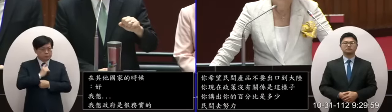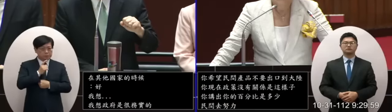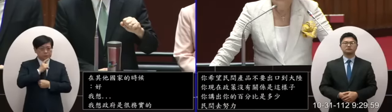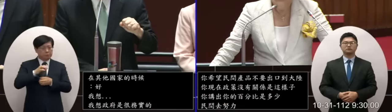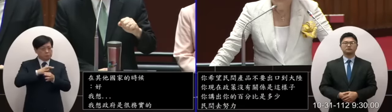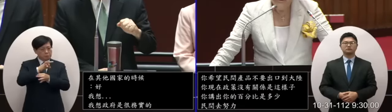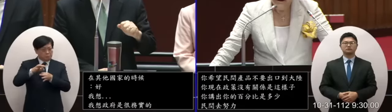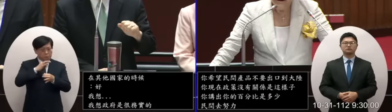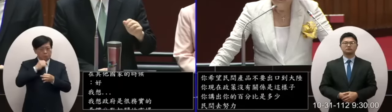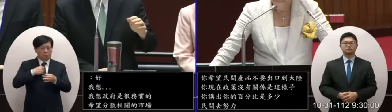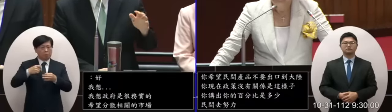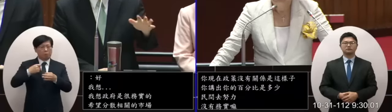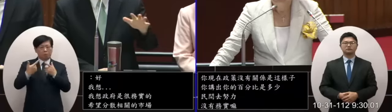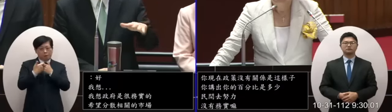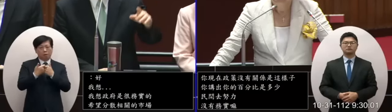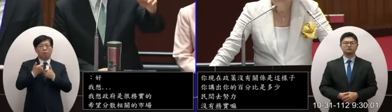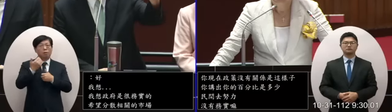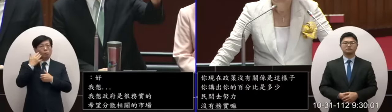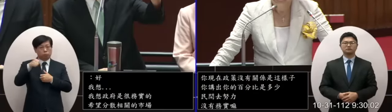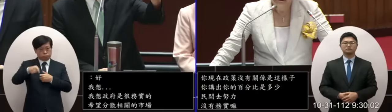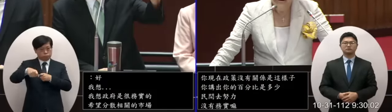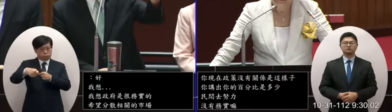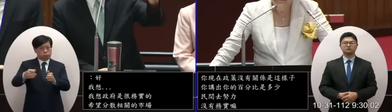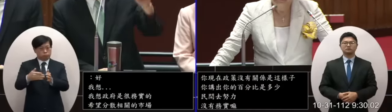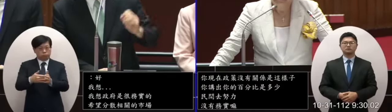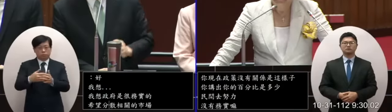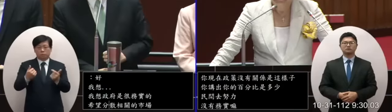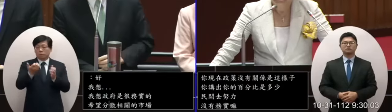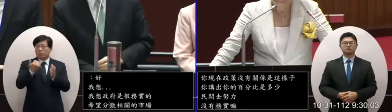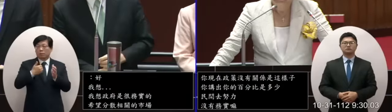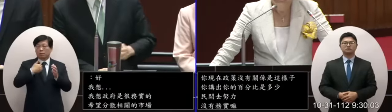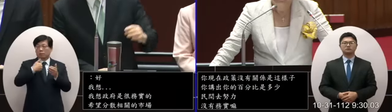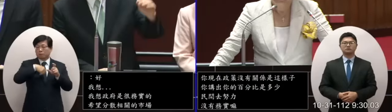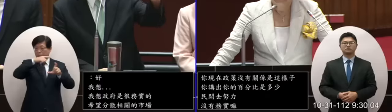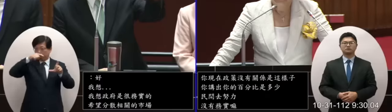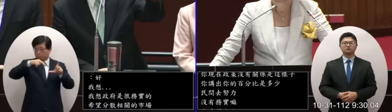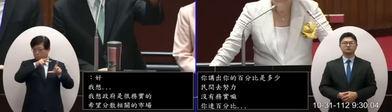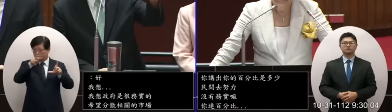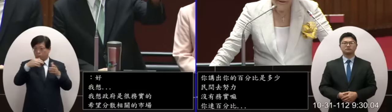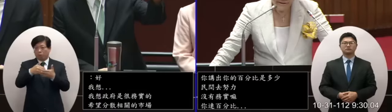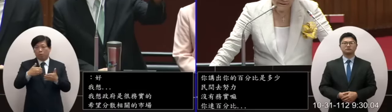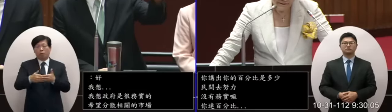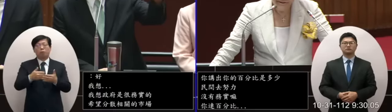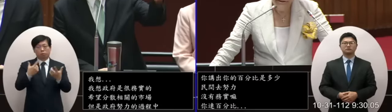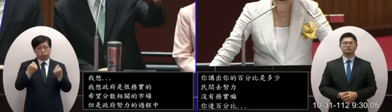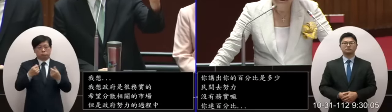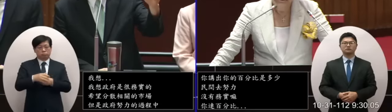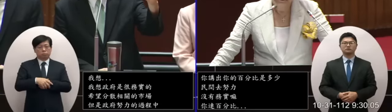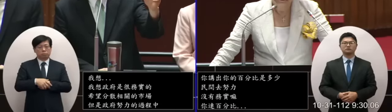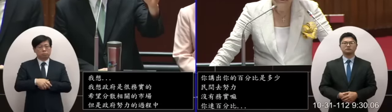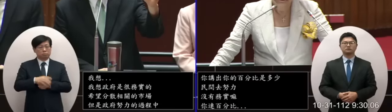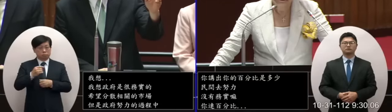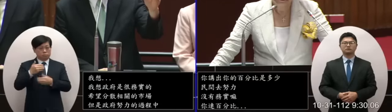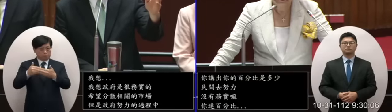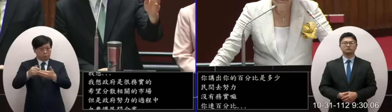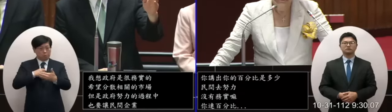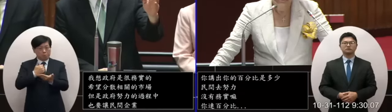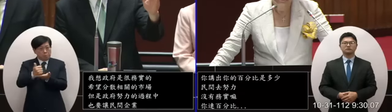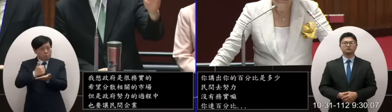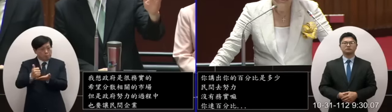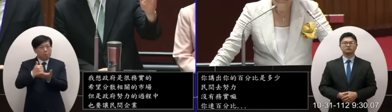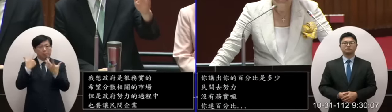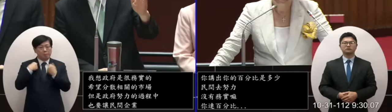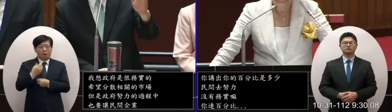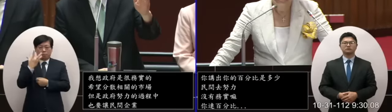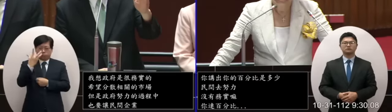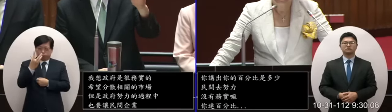经营的这样的一个策略。那透过这样的策略，从这个上面的图，我们就可以看得到不断的我们看到对中国的出口比重